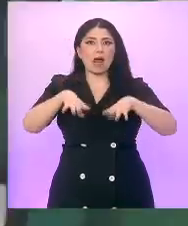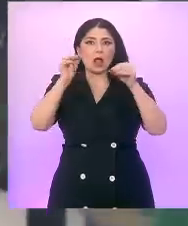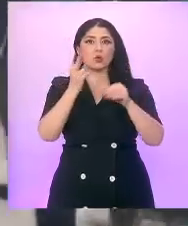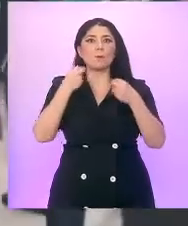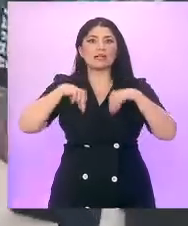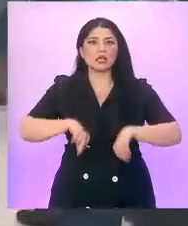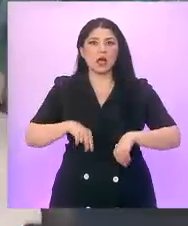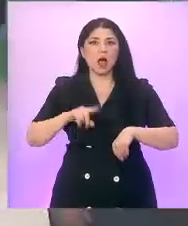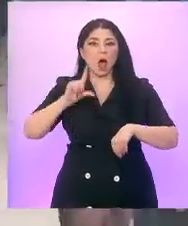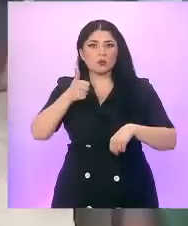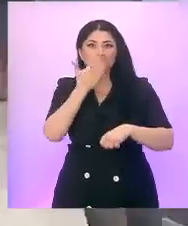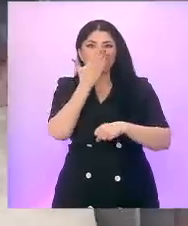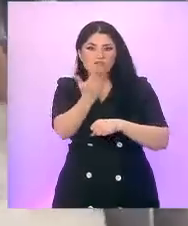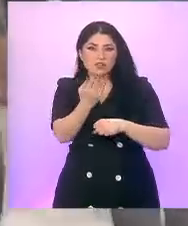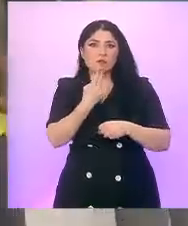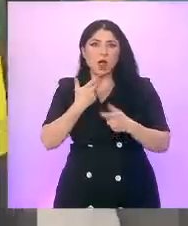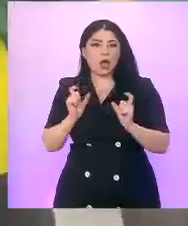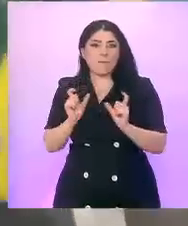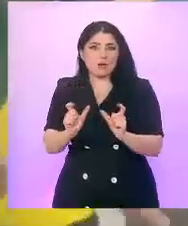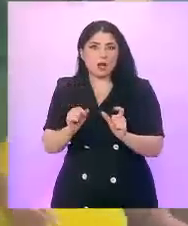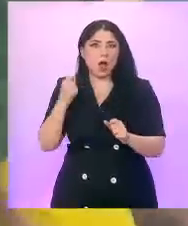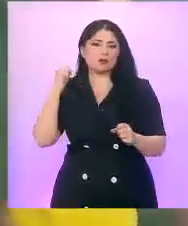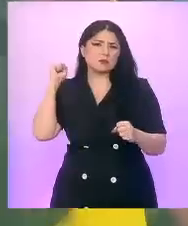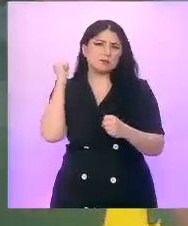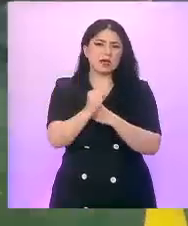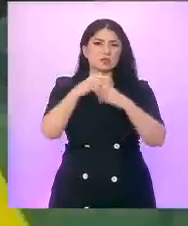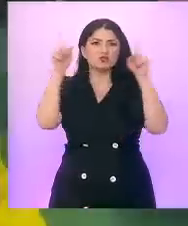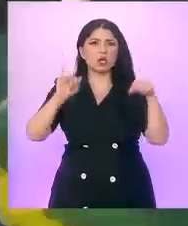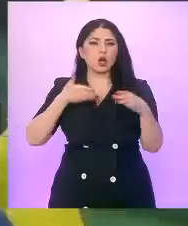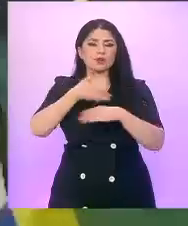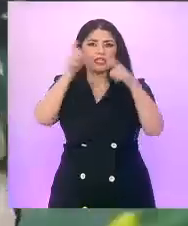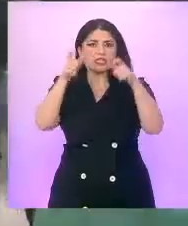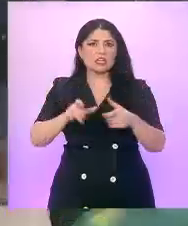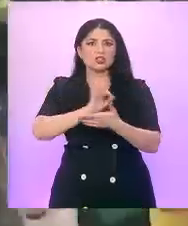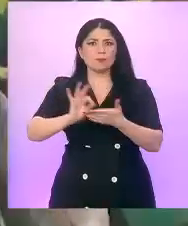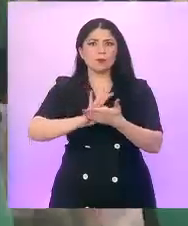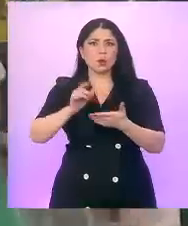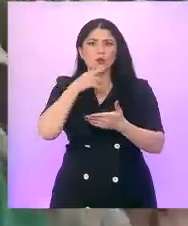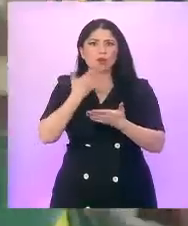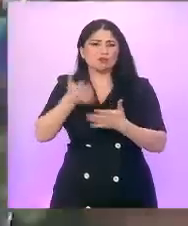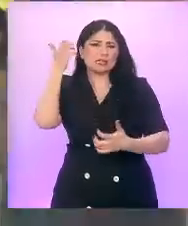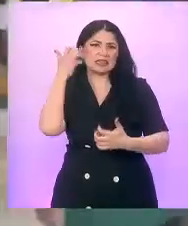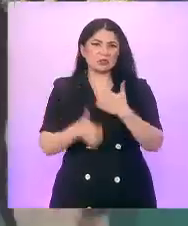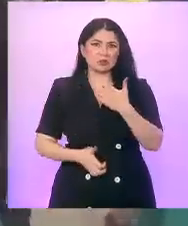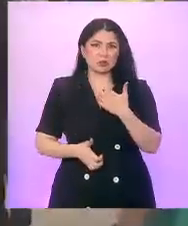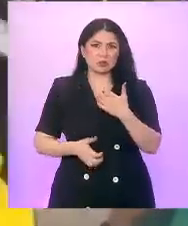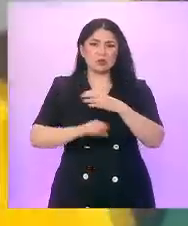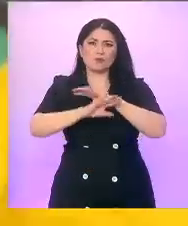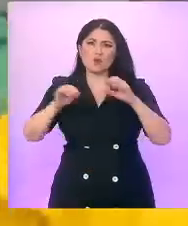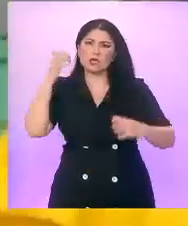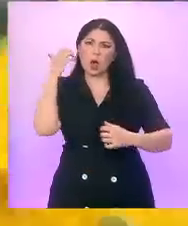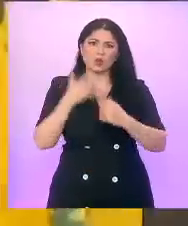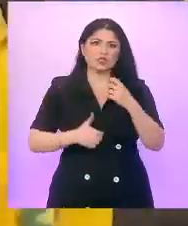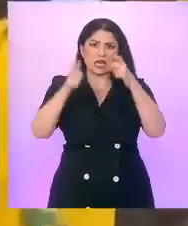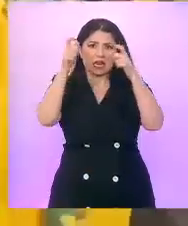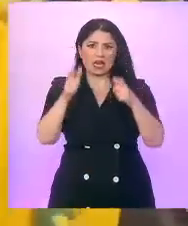Au reușit să treacă de polițiști, au spart geamurile și au intrat în săli și birouri, unde au comis acte de vandalism. Au produs pagube considerabile